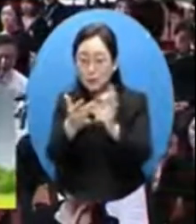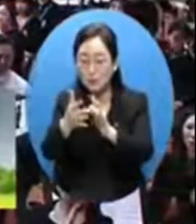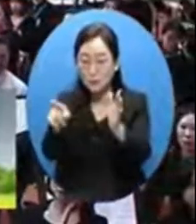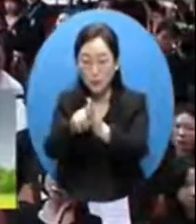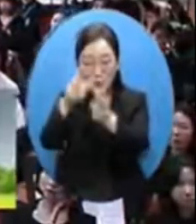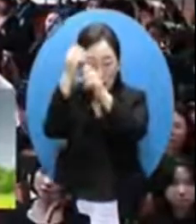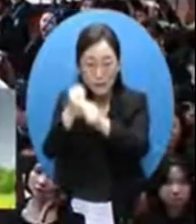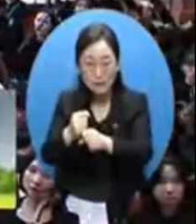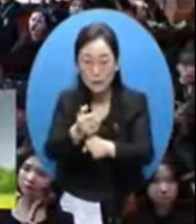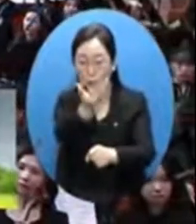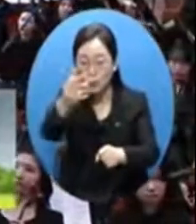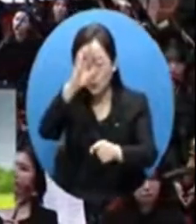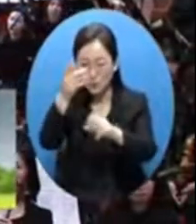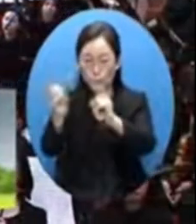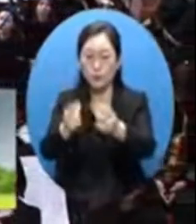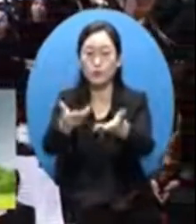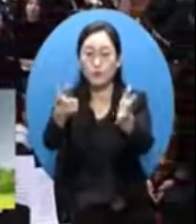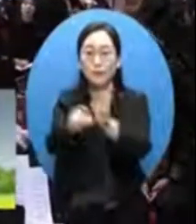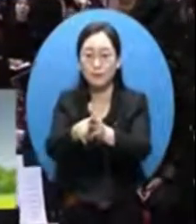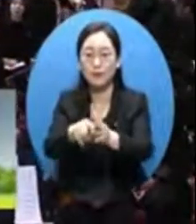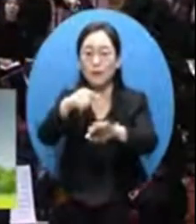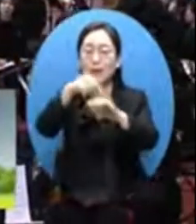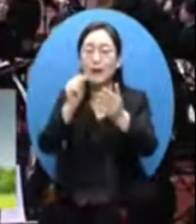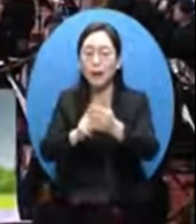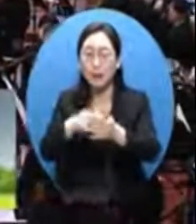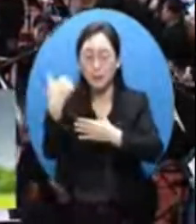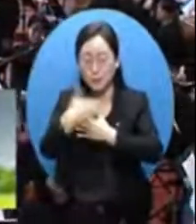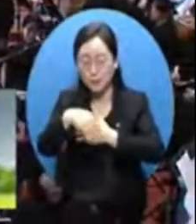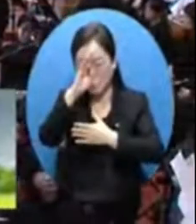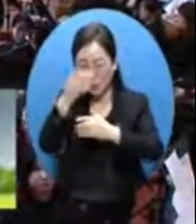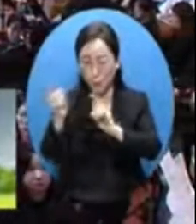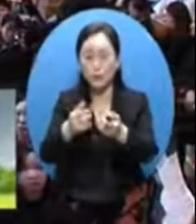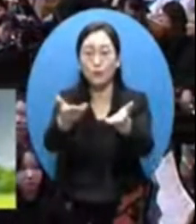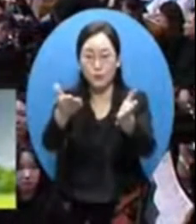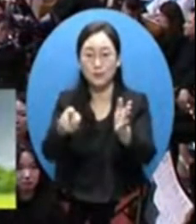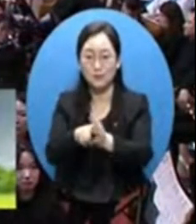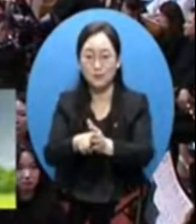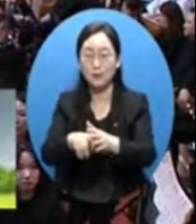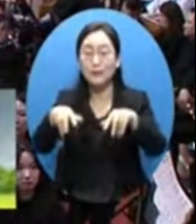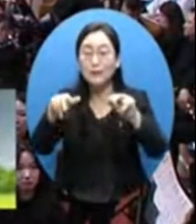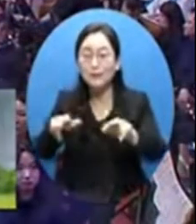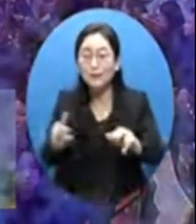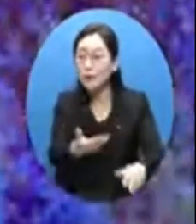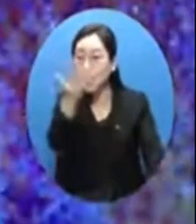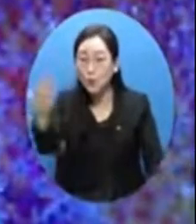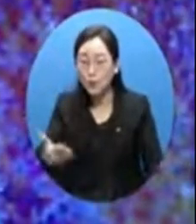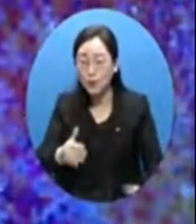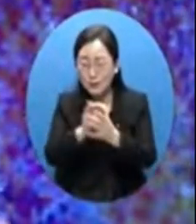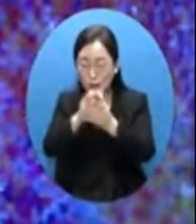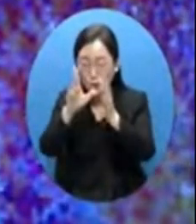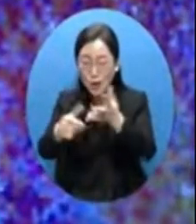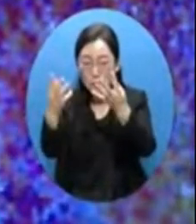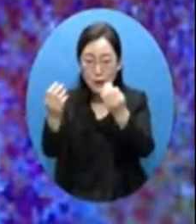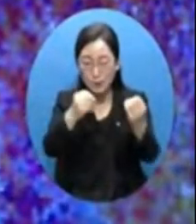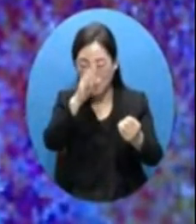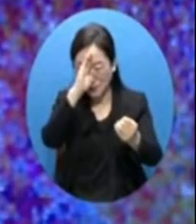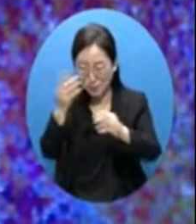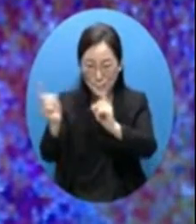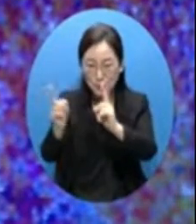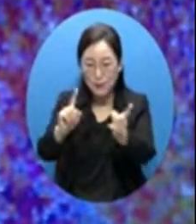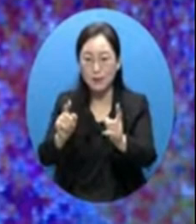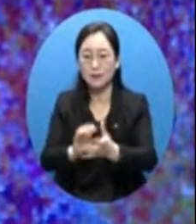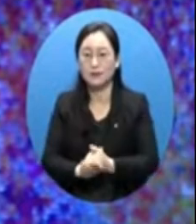주님이 여러분의 병을 고쳐주시는 것입니다. 마음의 병 육신의 병을 고쳐주시는 것입니다. 오늘 여러분 기도할 때 수많은 병이 고침을 받게 될